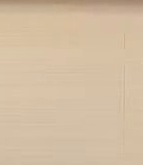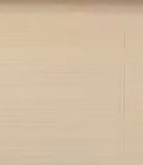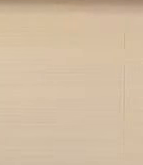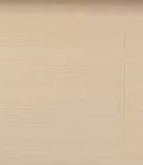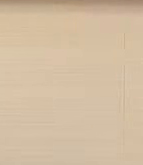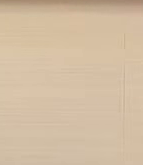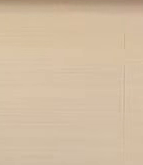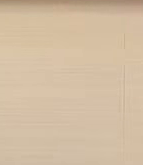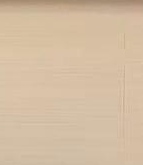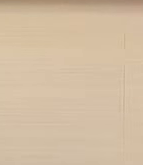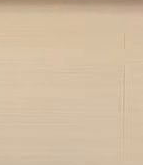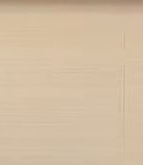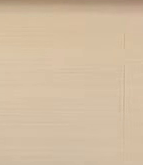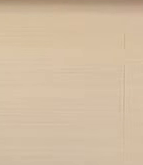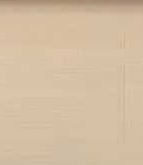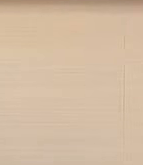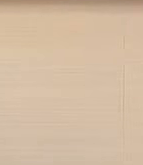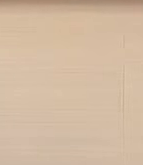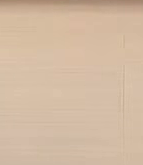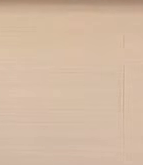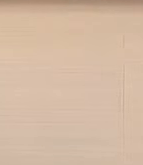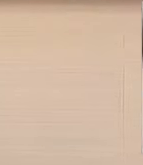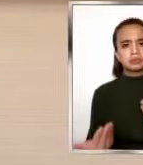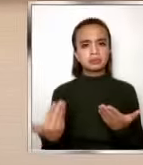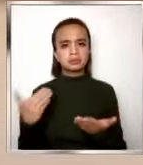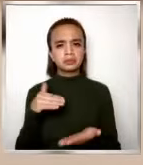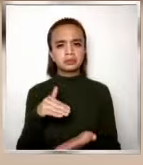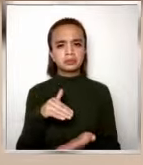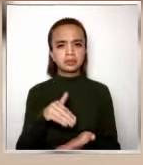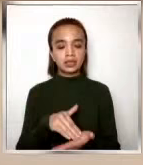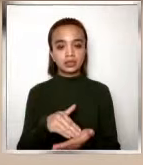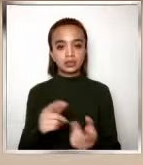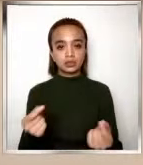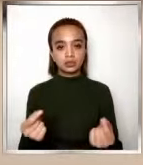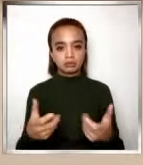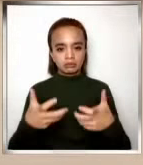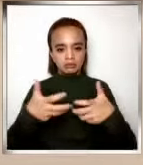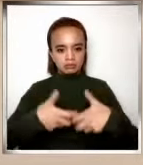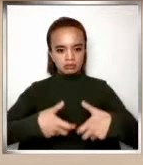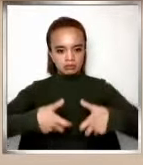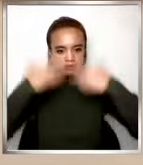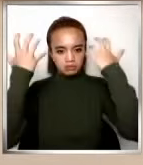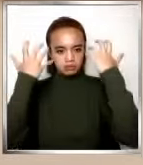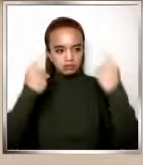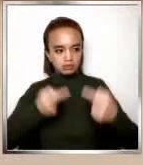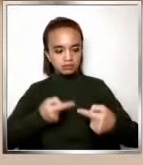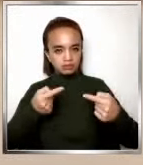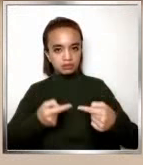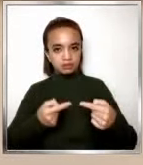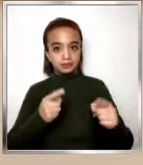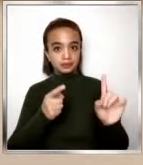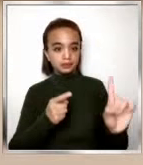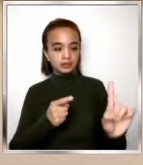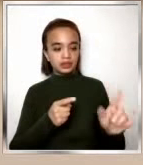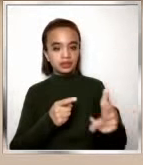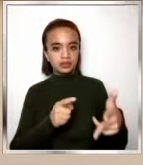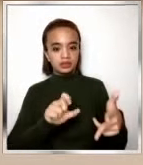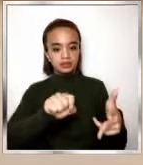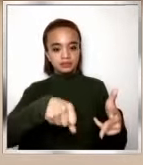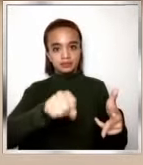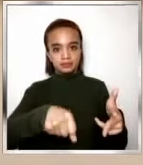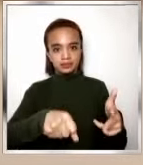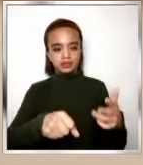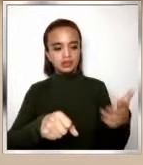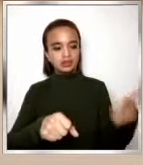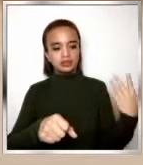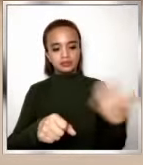Meron na namang sakit ang nag-ugat sa init ng ulo sa daan. Kinuyog ang isang tricycle driver matapos hampasin ang sasakyan ng nakaalitang